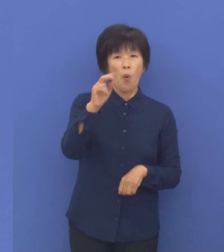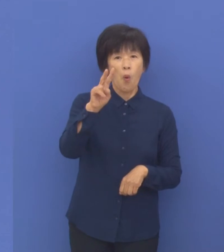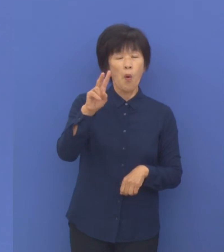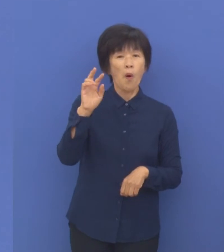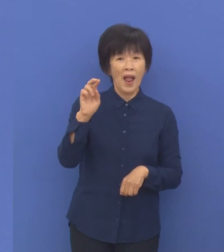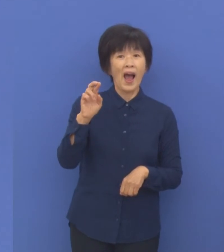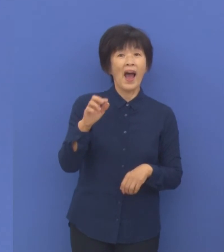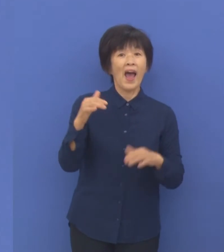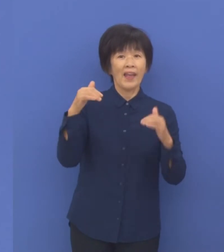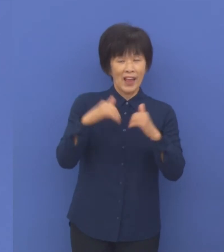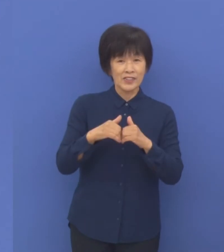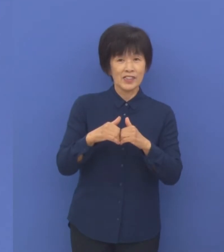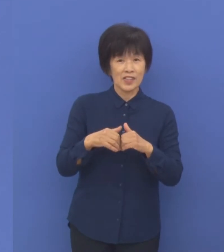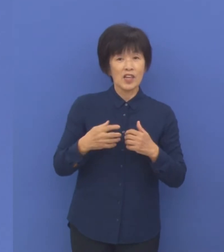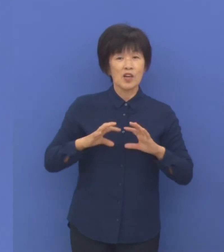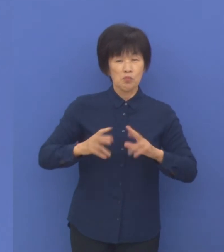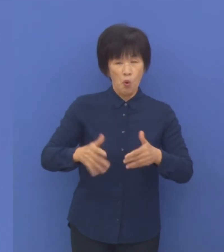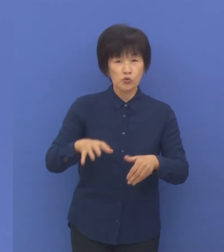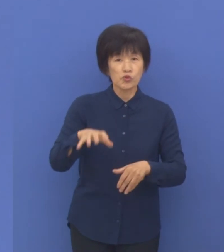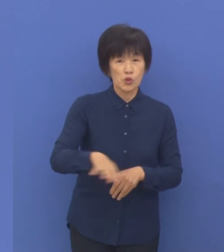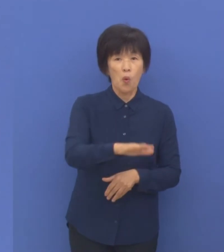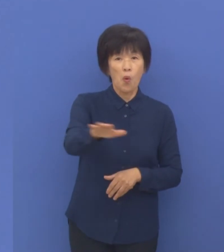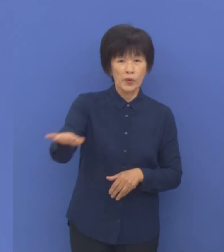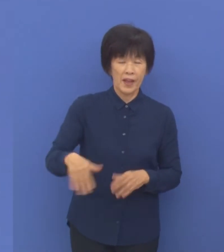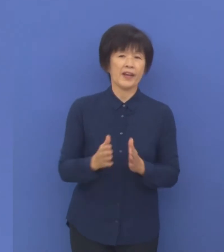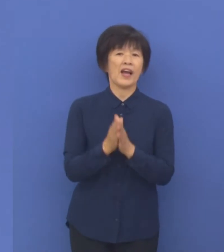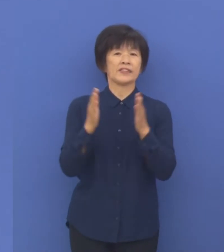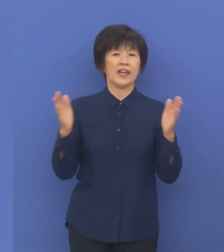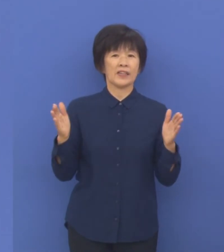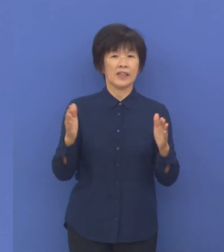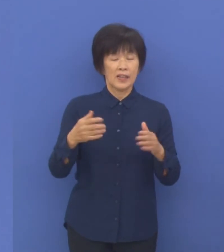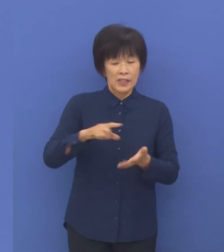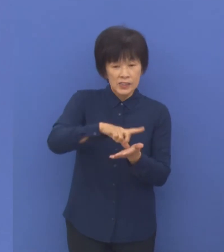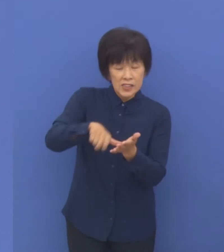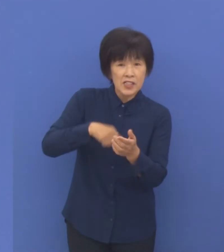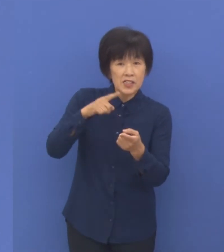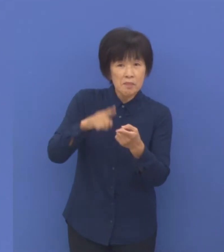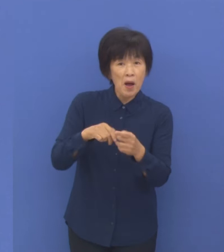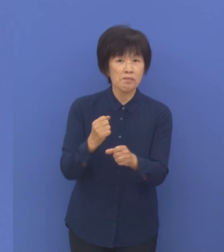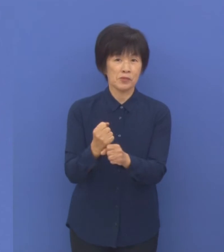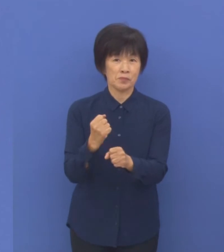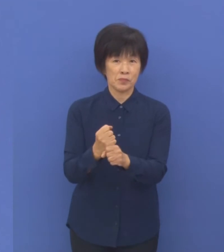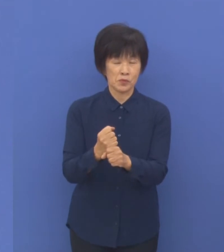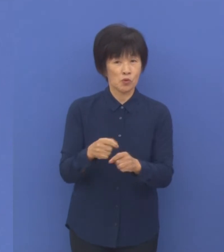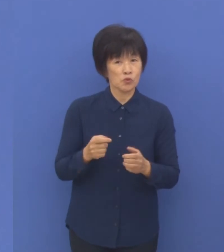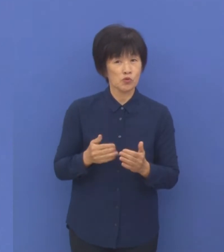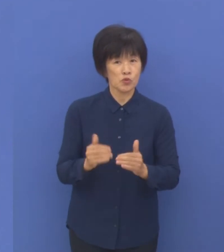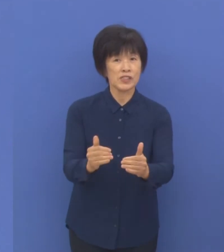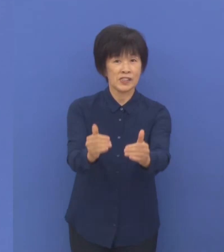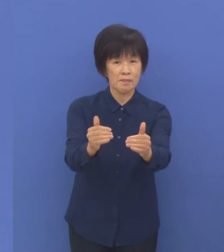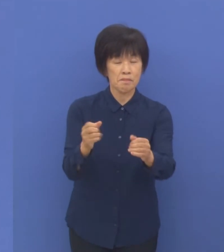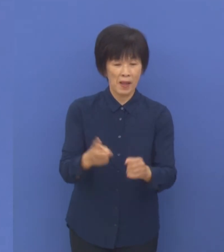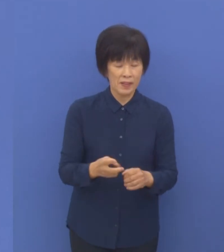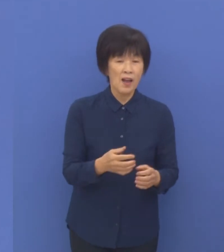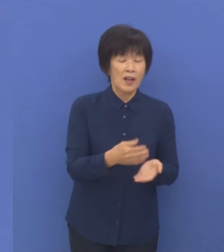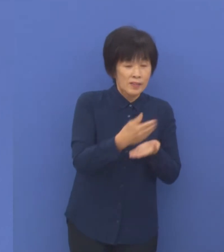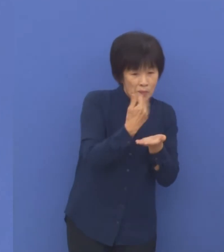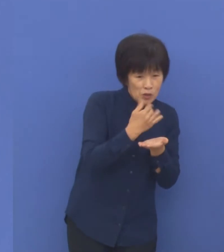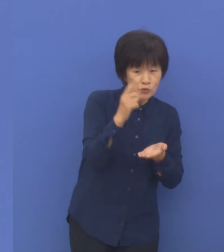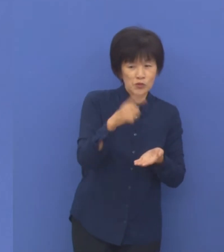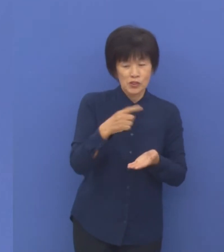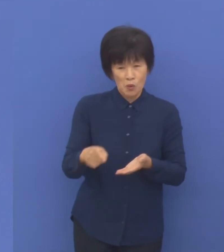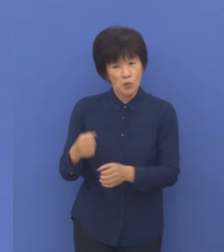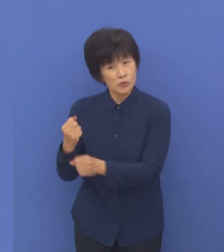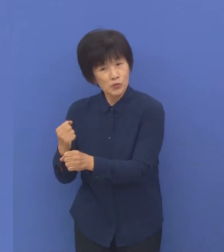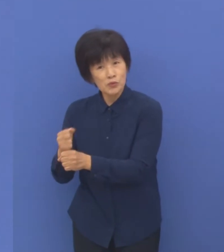第18回牧場まつりを開催します地産地消の推進や消費者と地元農家との